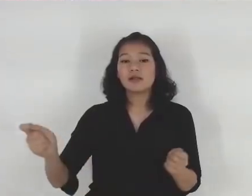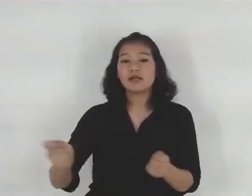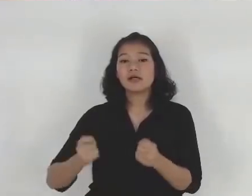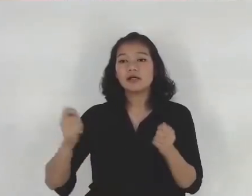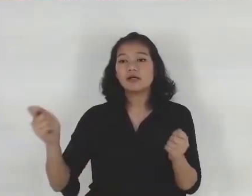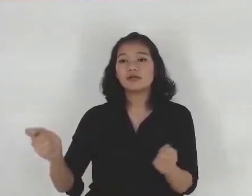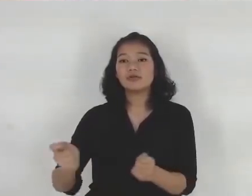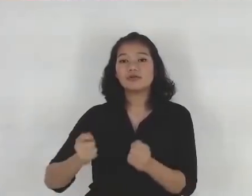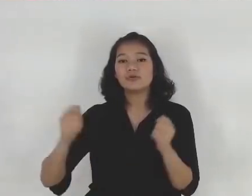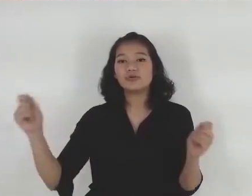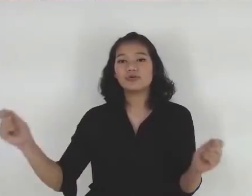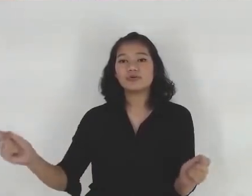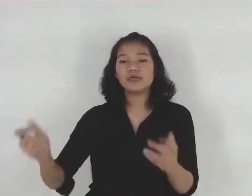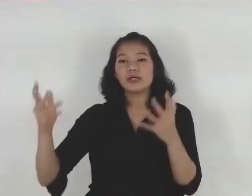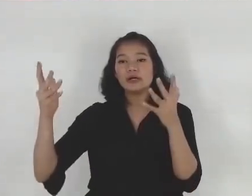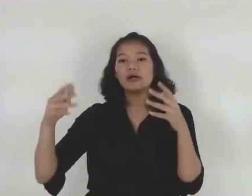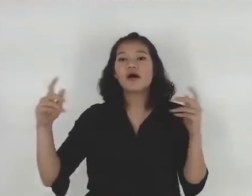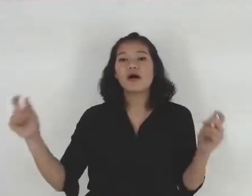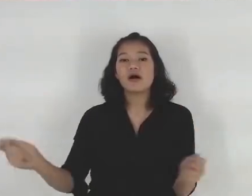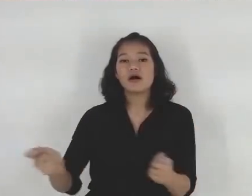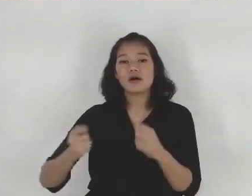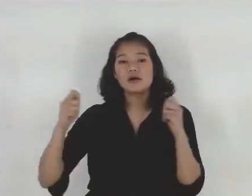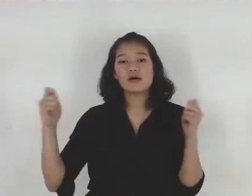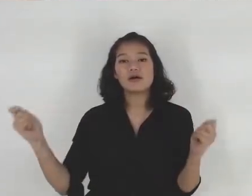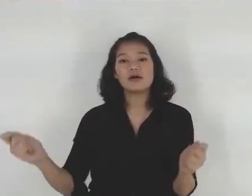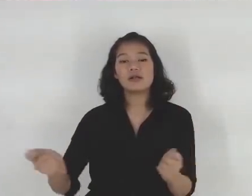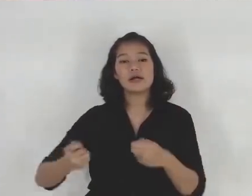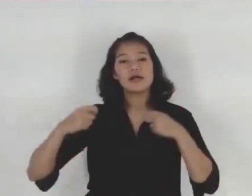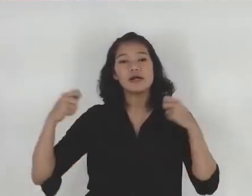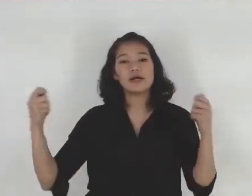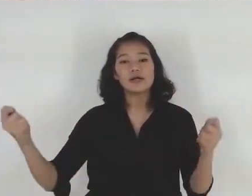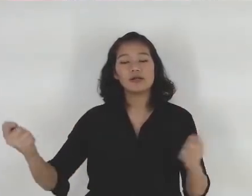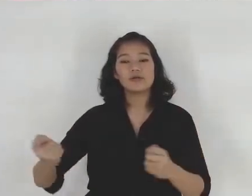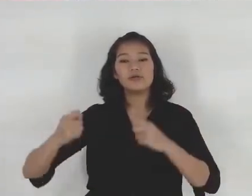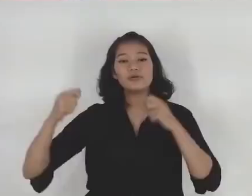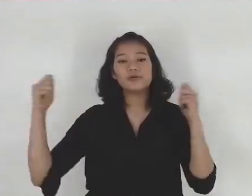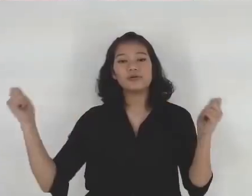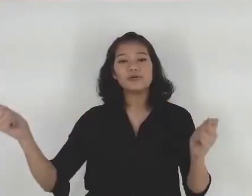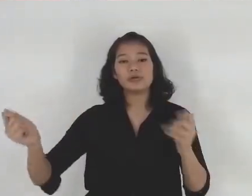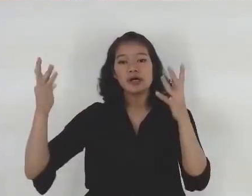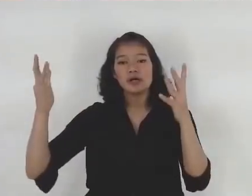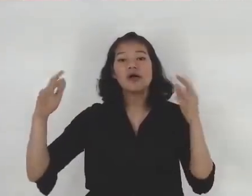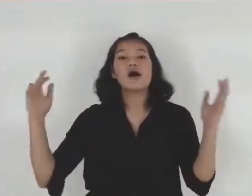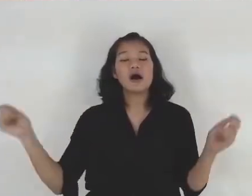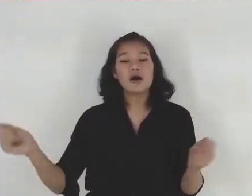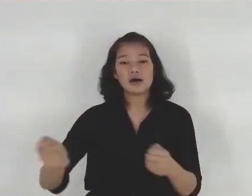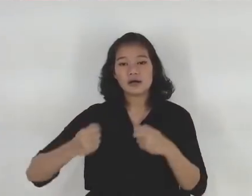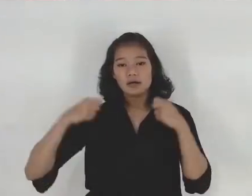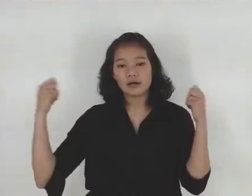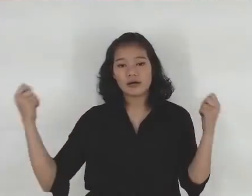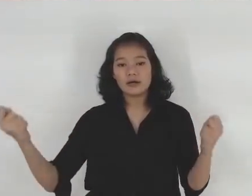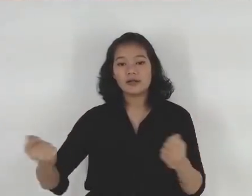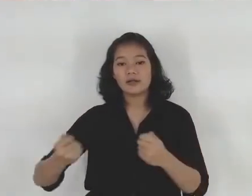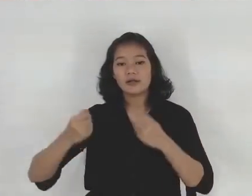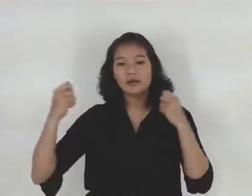huh Ia hanya ingin dulu ya